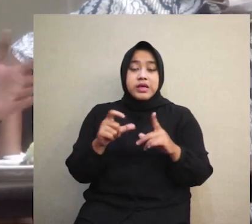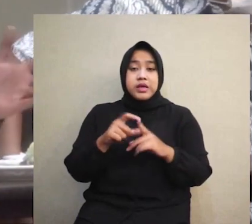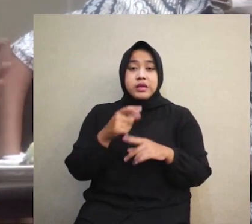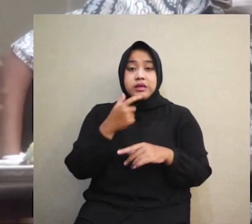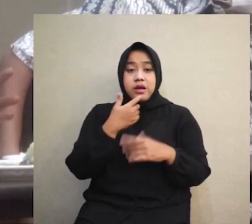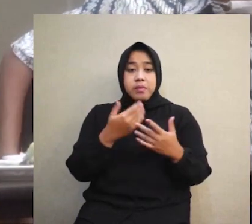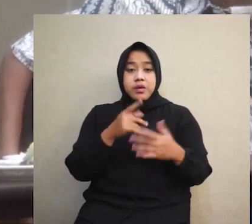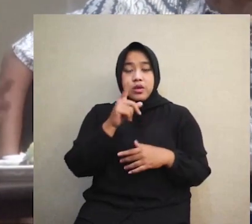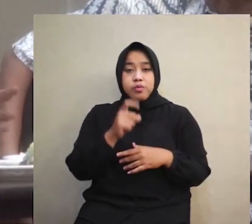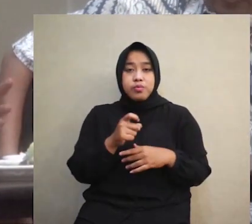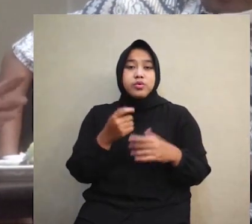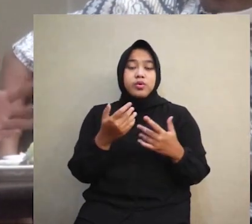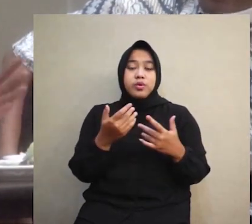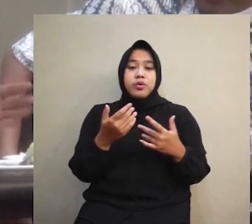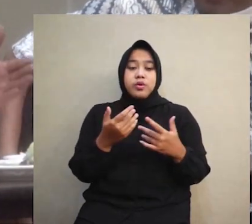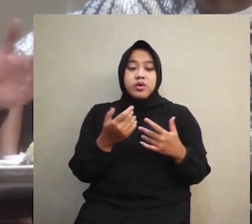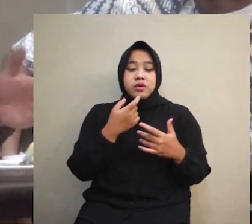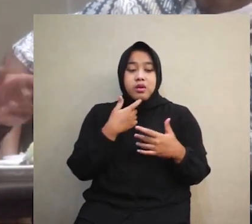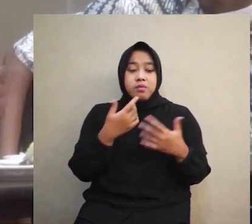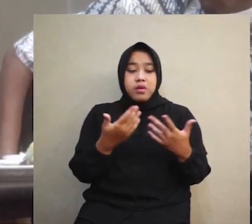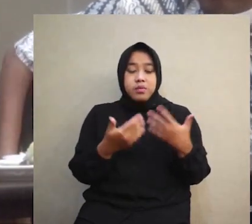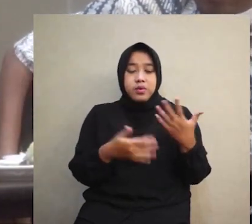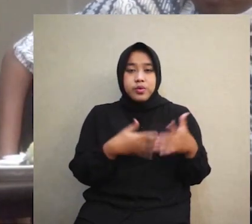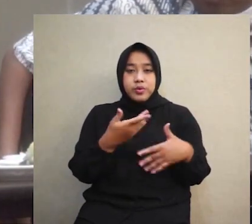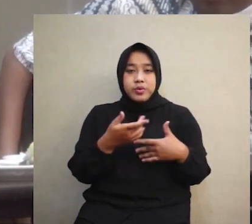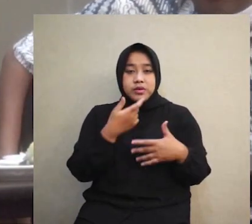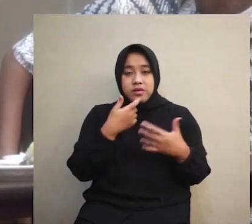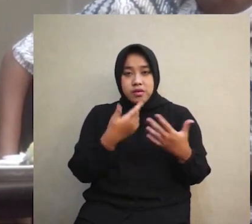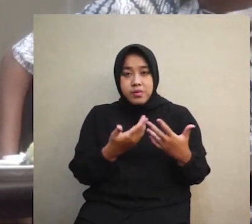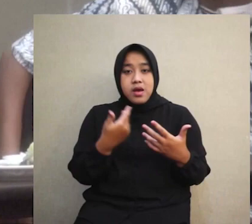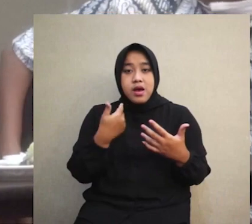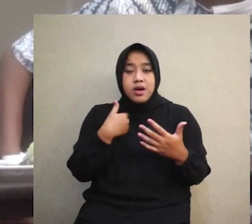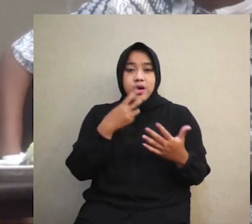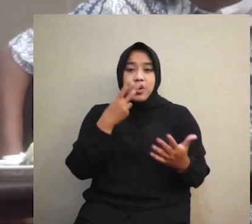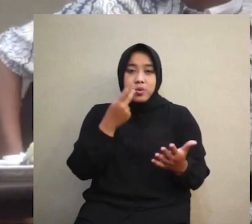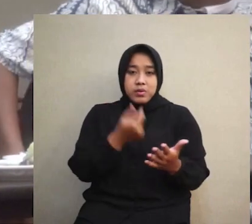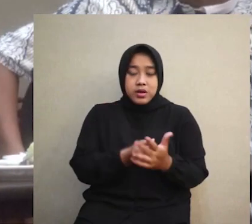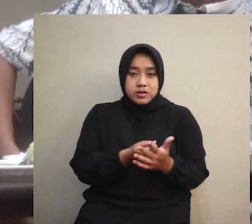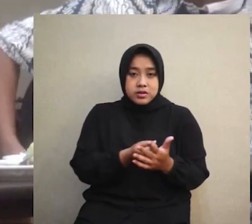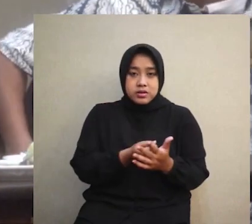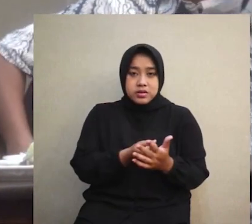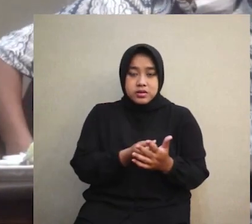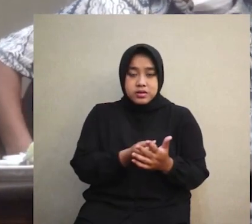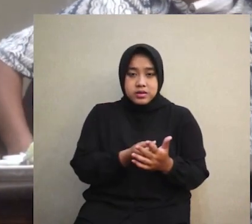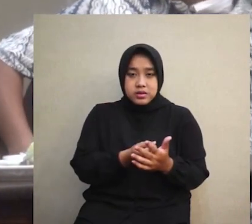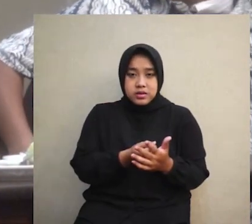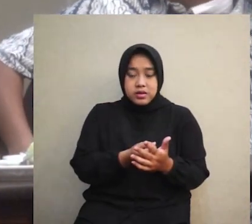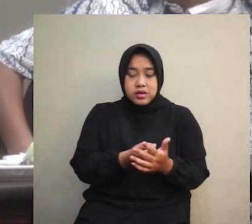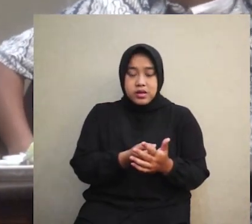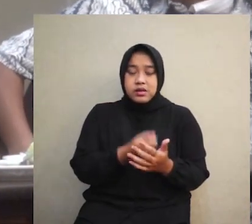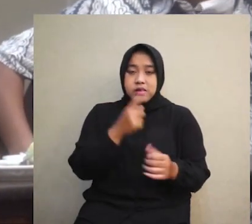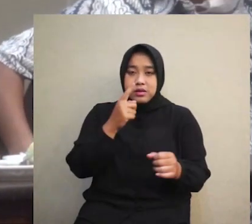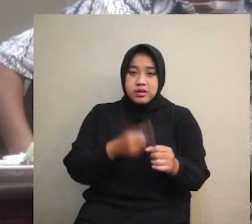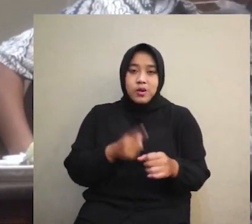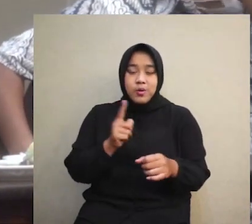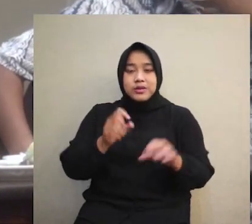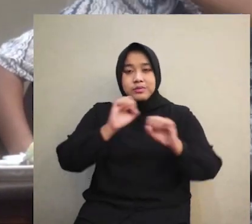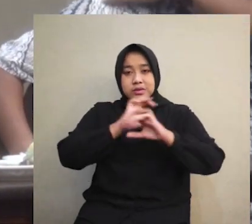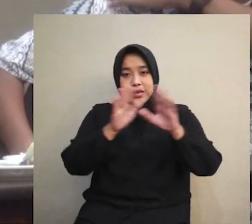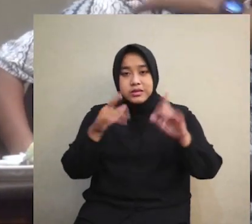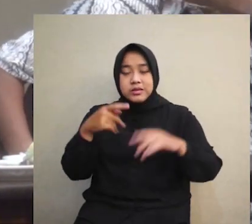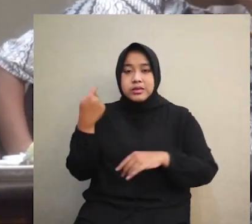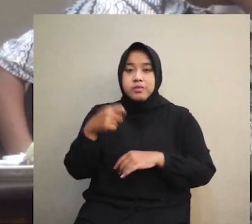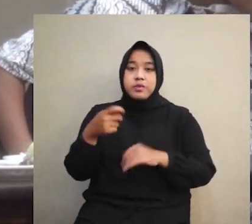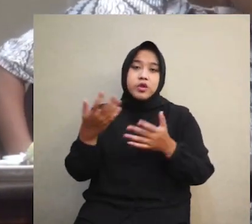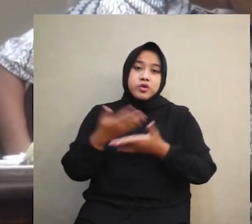perlu road map kita perlu Bagaimana kemudian jadi ada rekomendasi harusnya vocal poinnya jelas kayak mensoskah